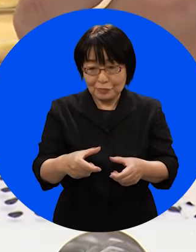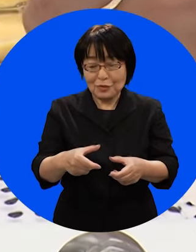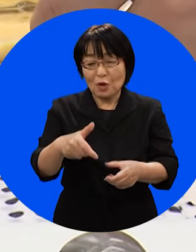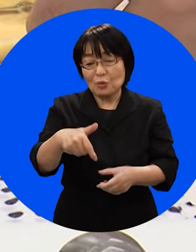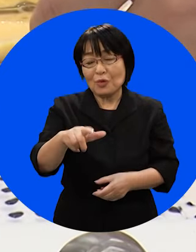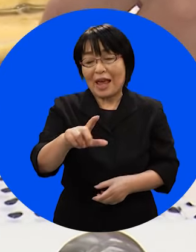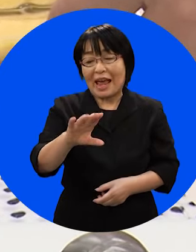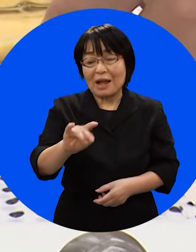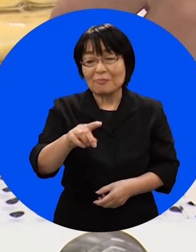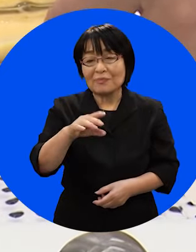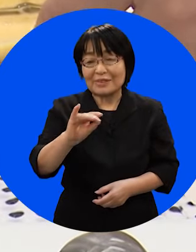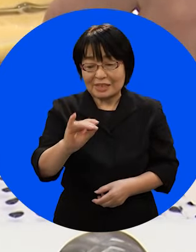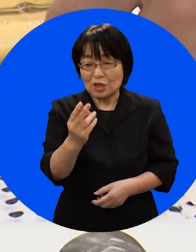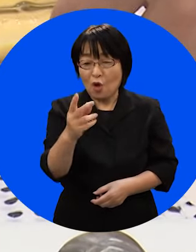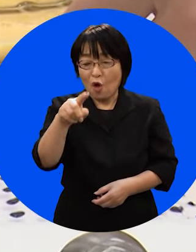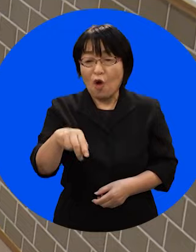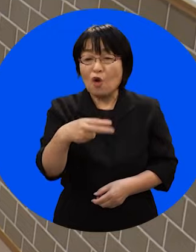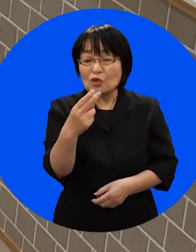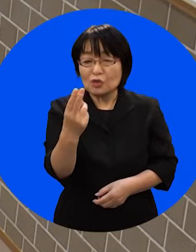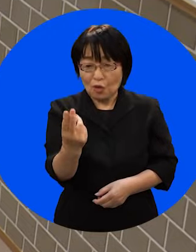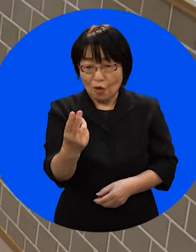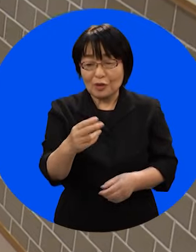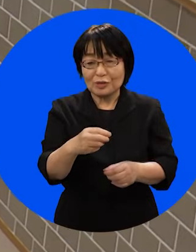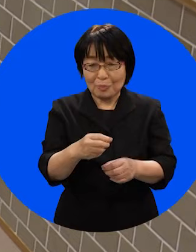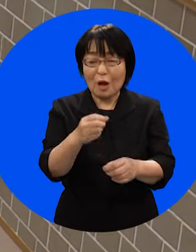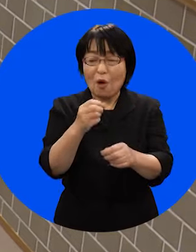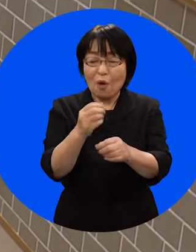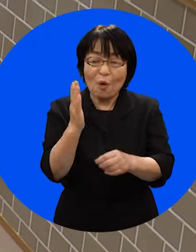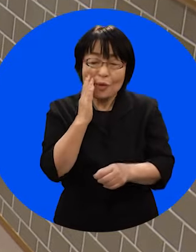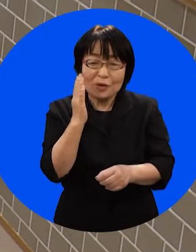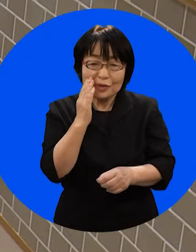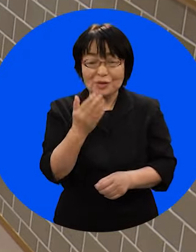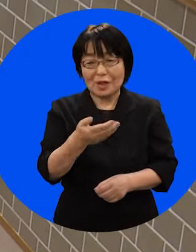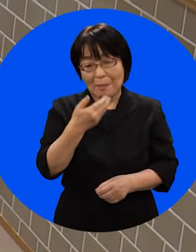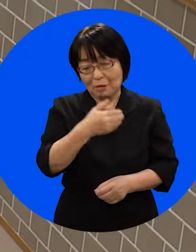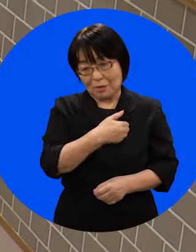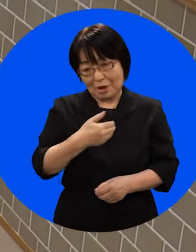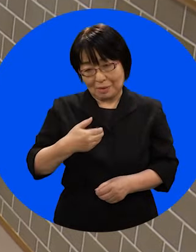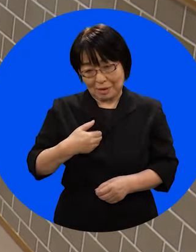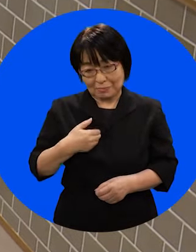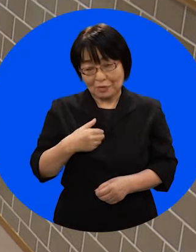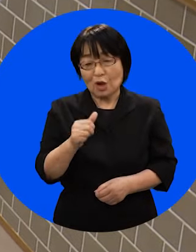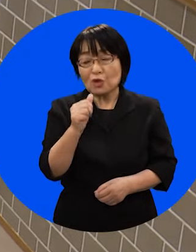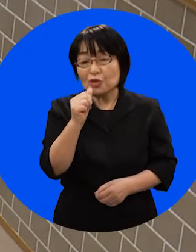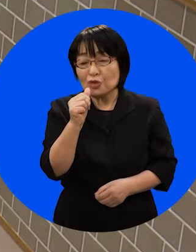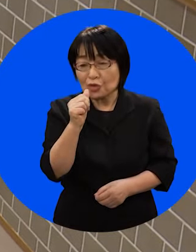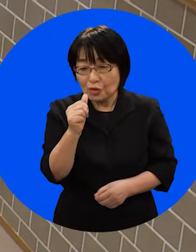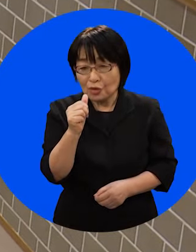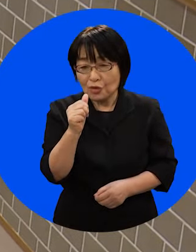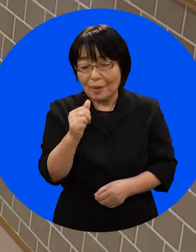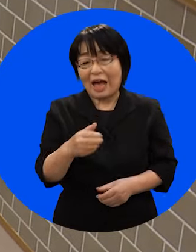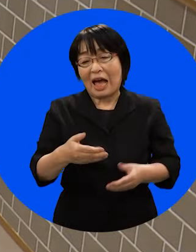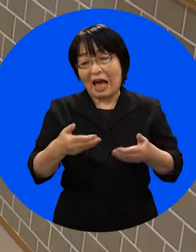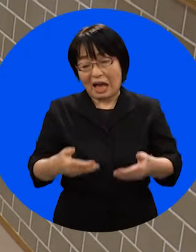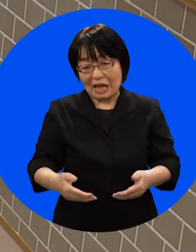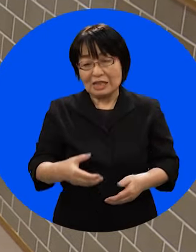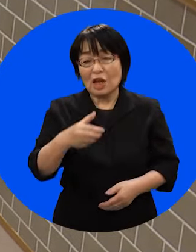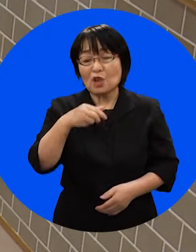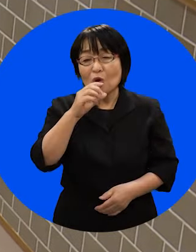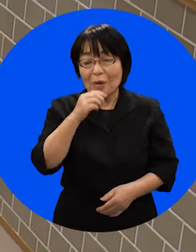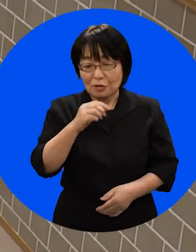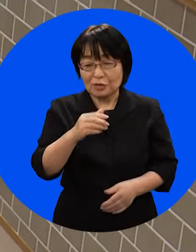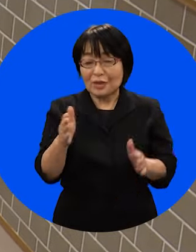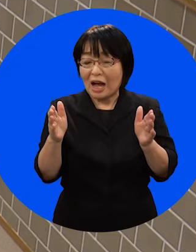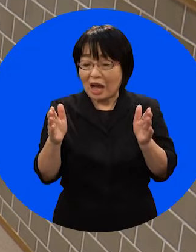ば美味しくいただけます。 牛乳って消費期限、安全に飲める期限が少ない、期間が少ないので